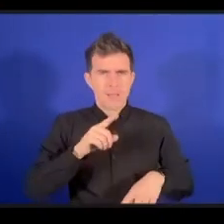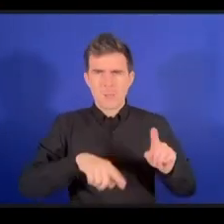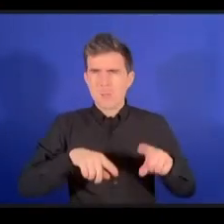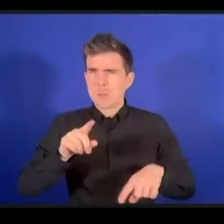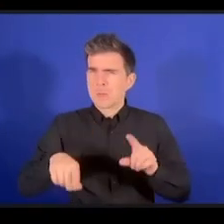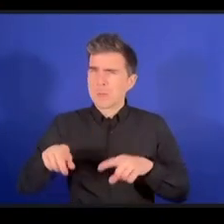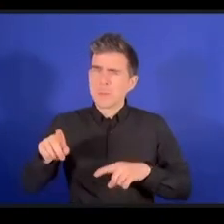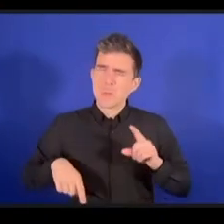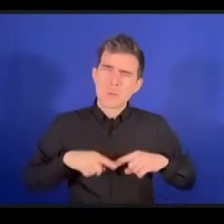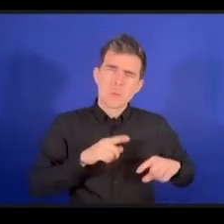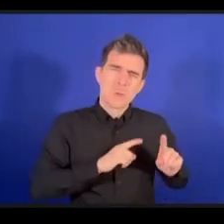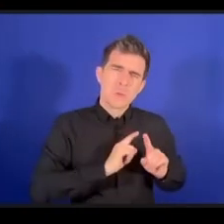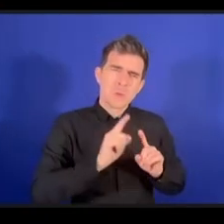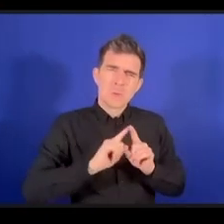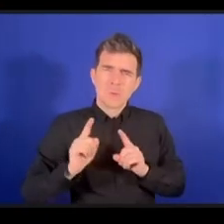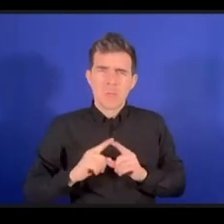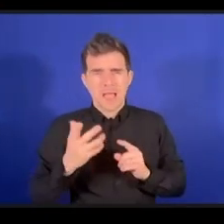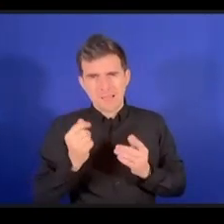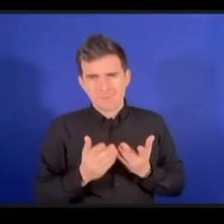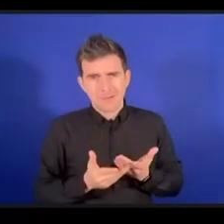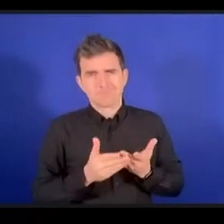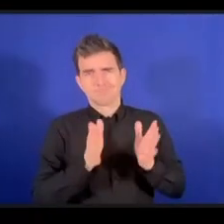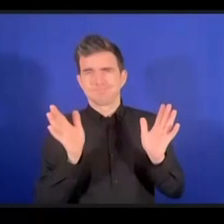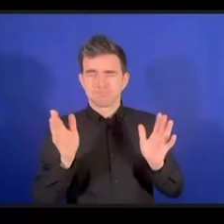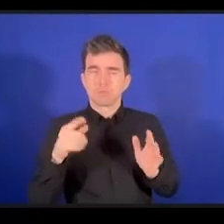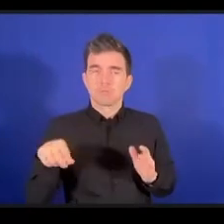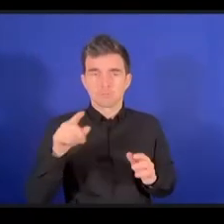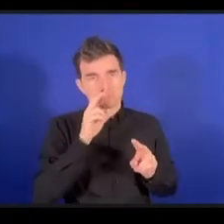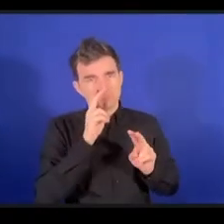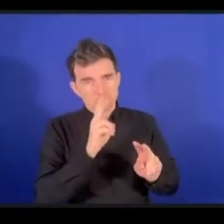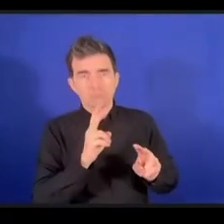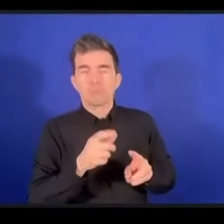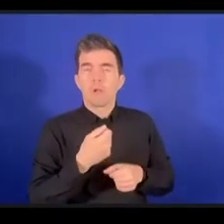原则，就很多呢都是